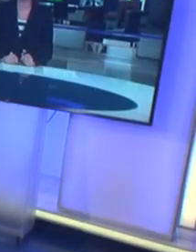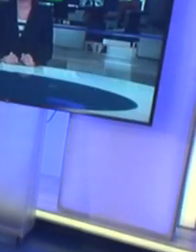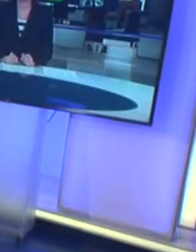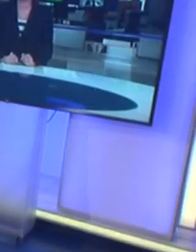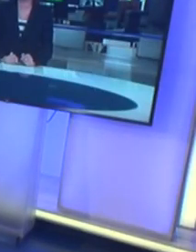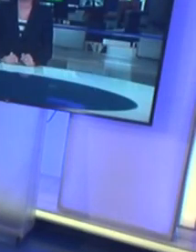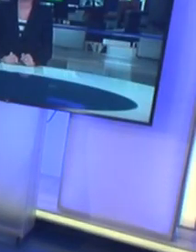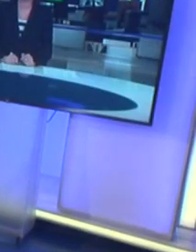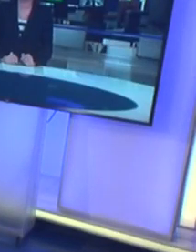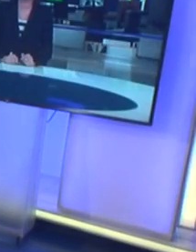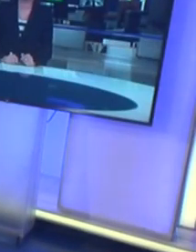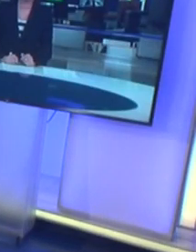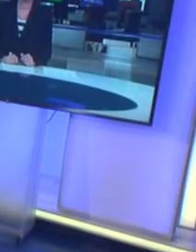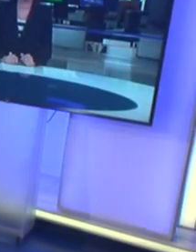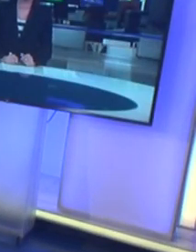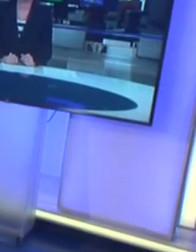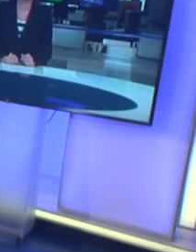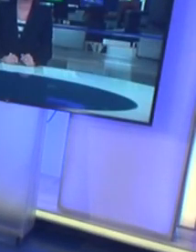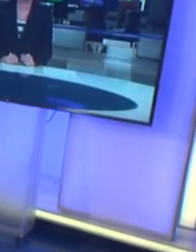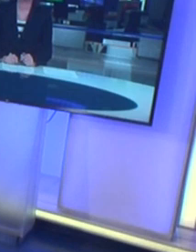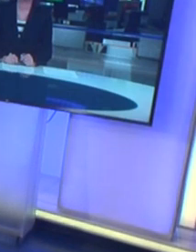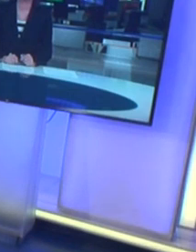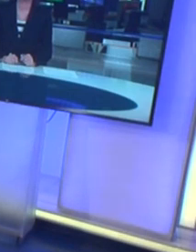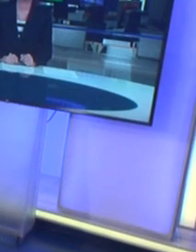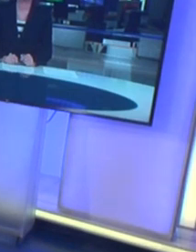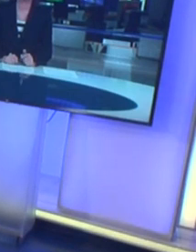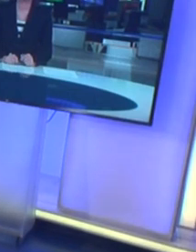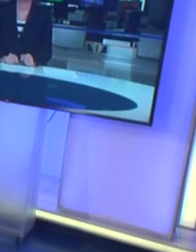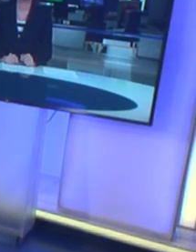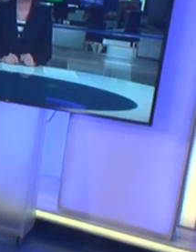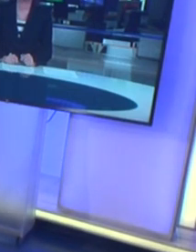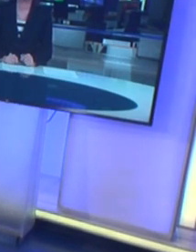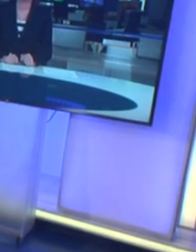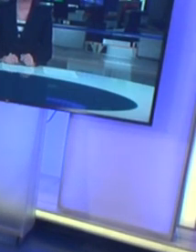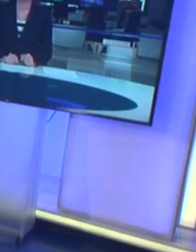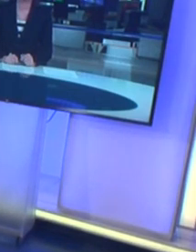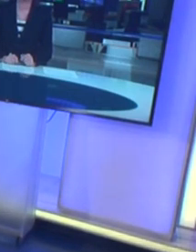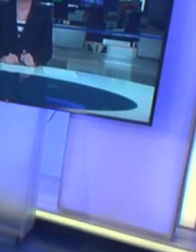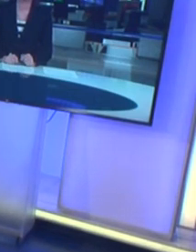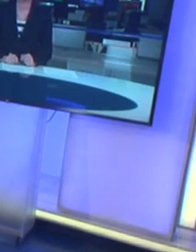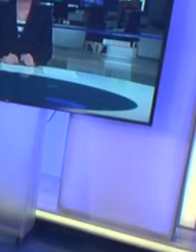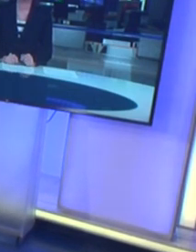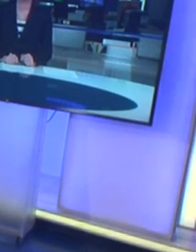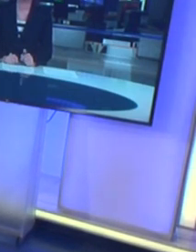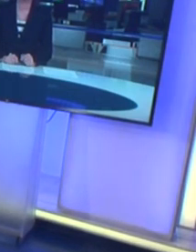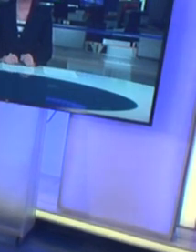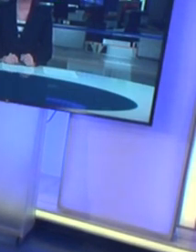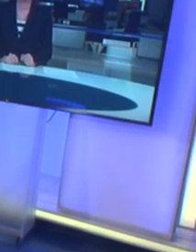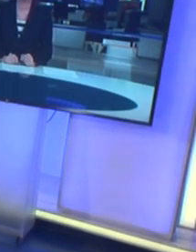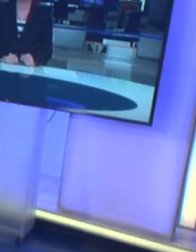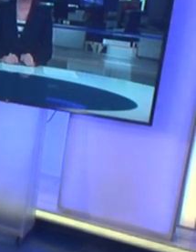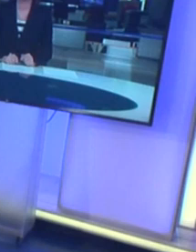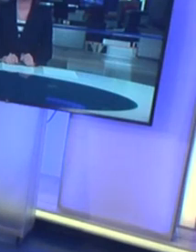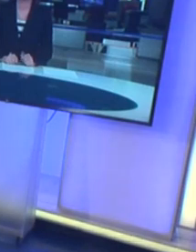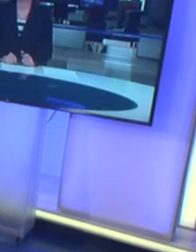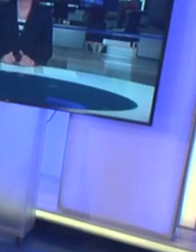Kod nas ograničavanja cijena za sad barem još nema, ali evo, ima vijesti, 17. sati. Sanja Bagarić, Rnaut je danas s nama. Sanja, želim ti dobar dan i